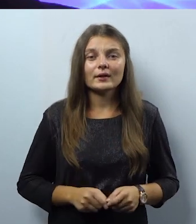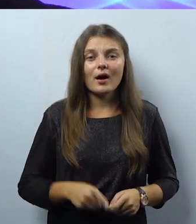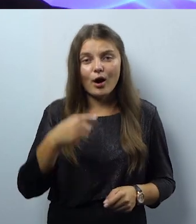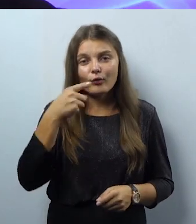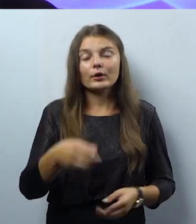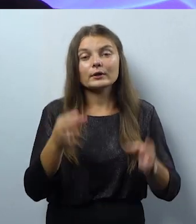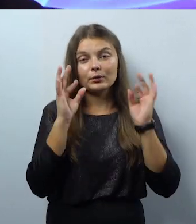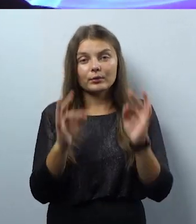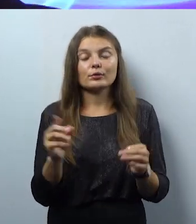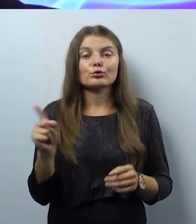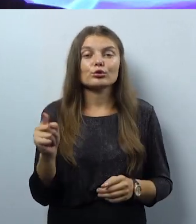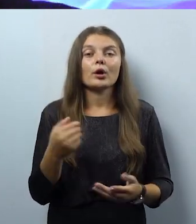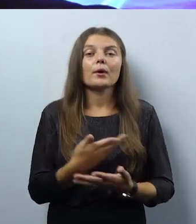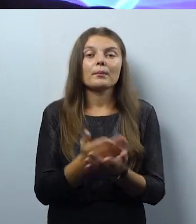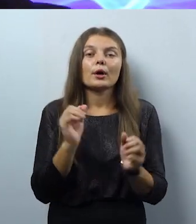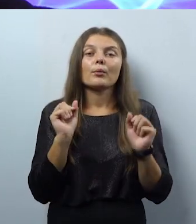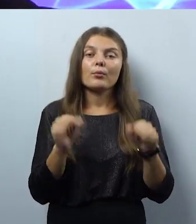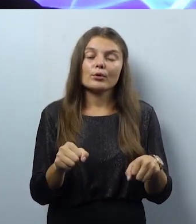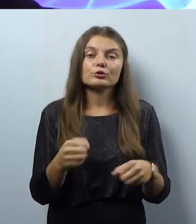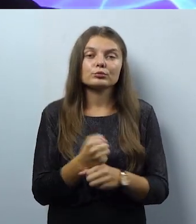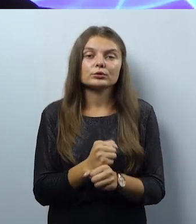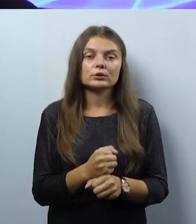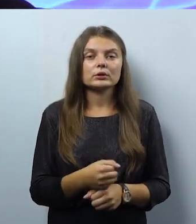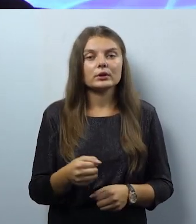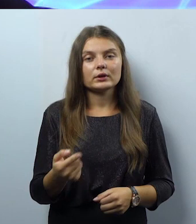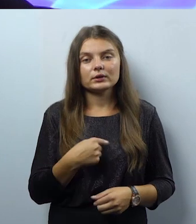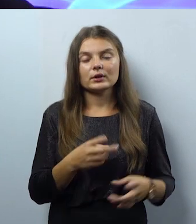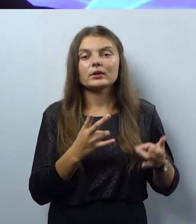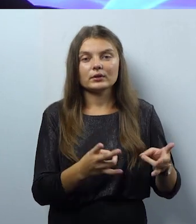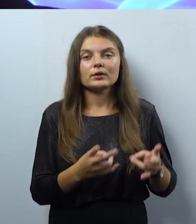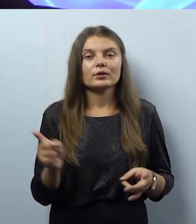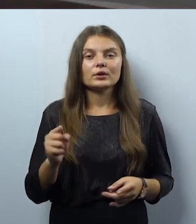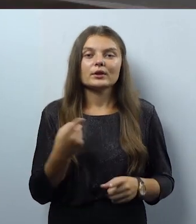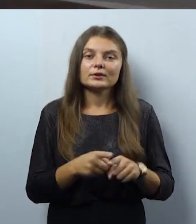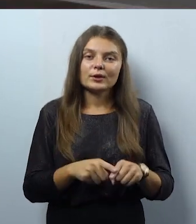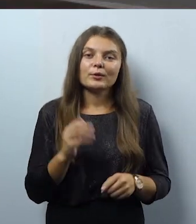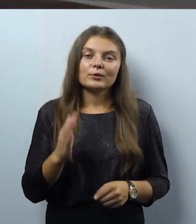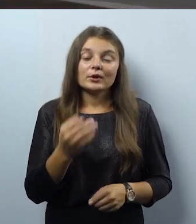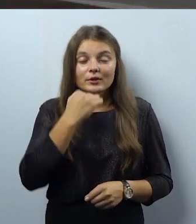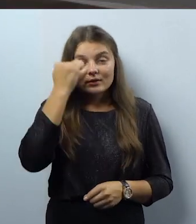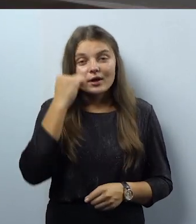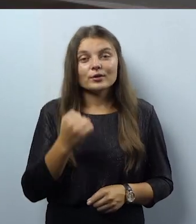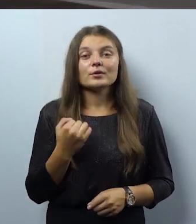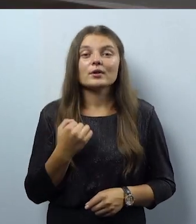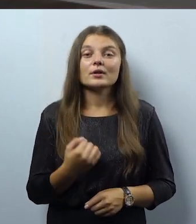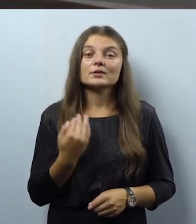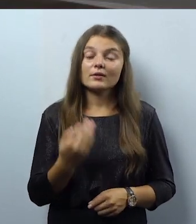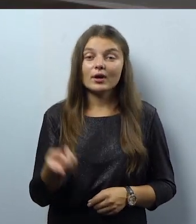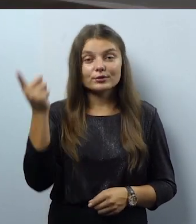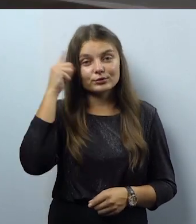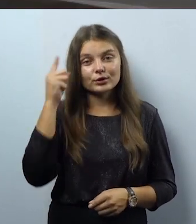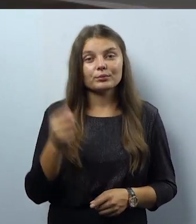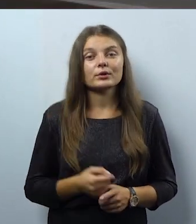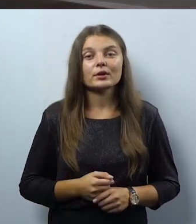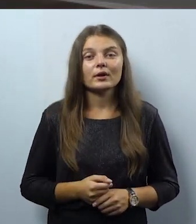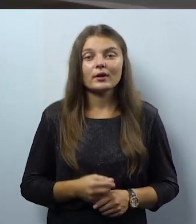можемо зробити, що ми не можемо зробити. І я надіюся, що нам все вдасться. Панове, спасибі вам за ваші думки. Я думаю, що вони